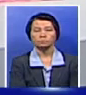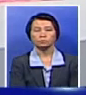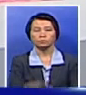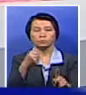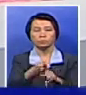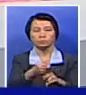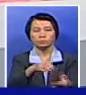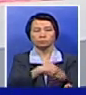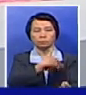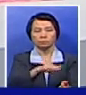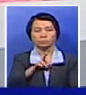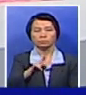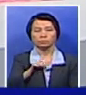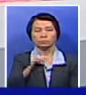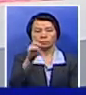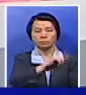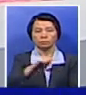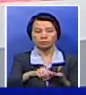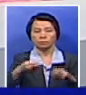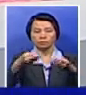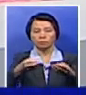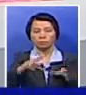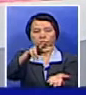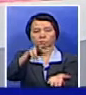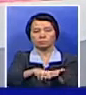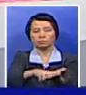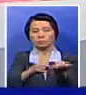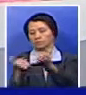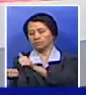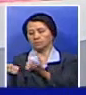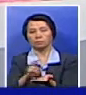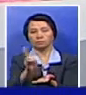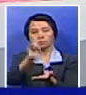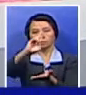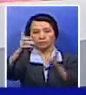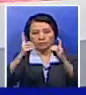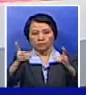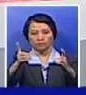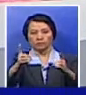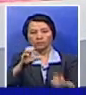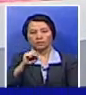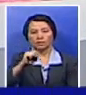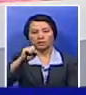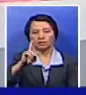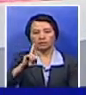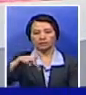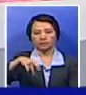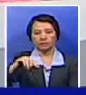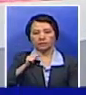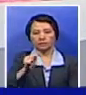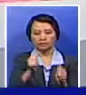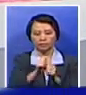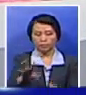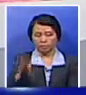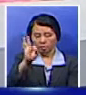Pengarah muzik RTM Datuk Mozzanis Maya hari ini diberikan pengiktirafan oleh Universiti Pendidikan Sultan Idris dengan melantiknya